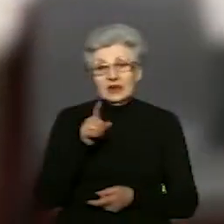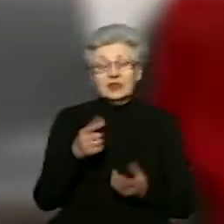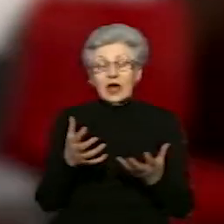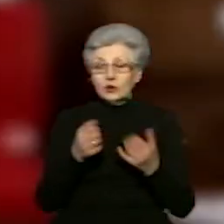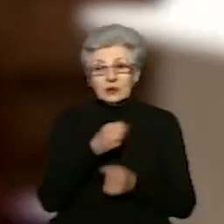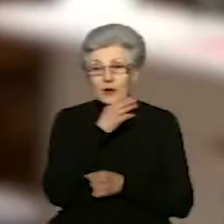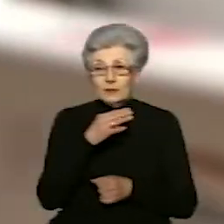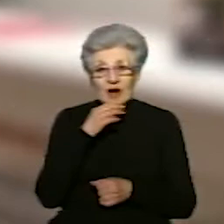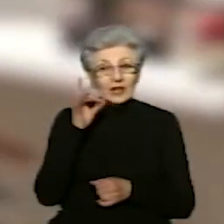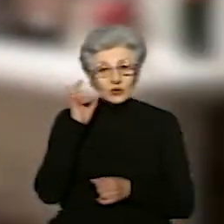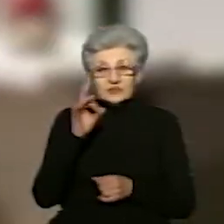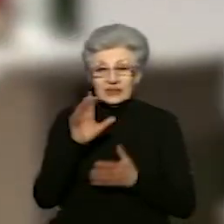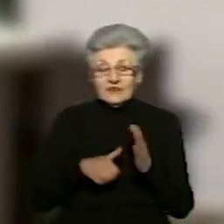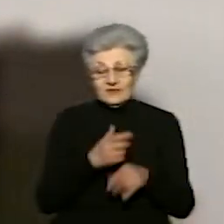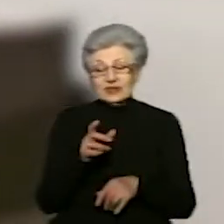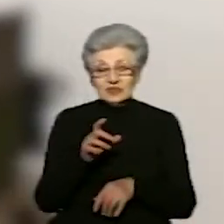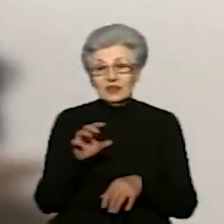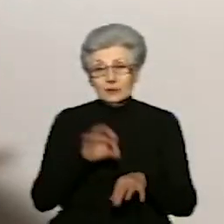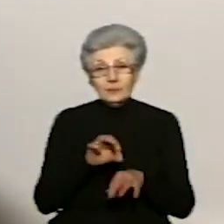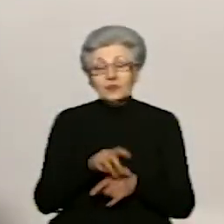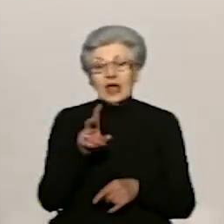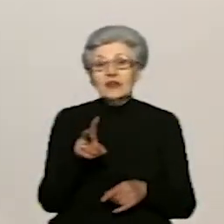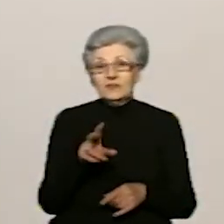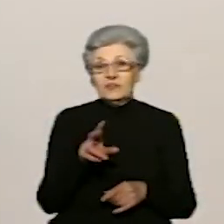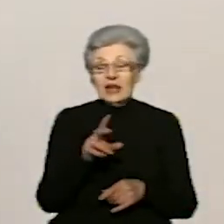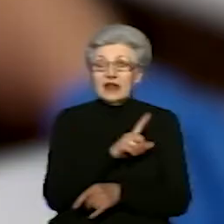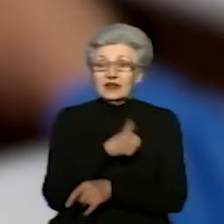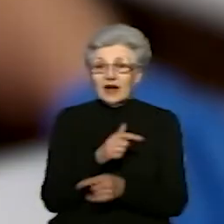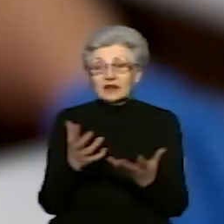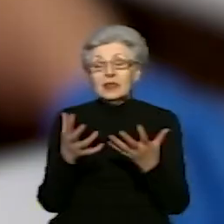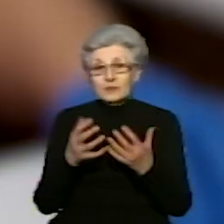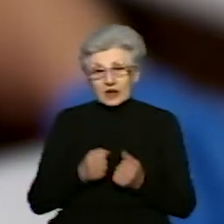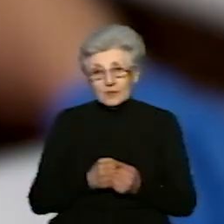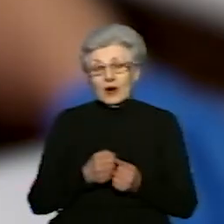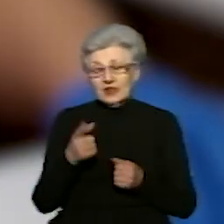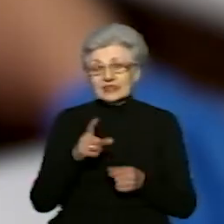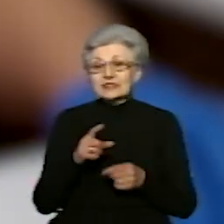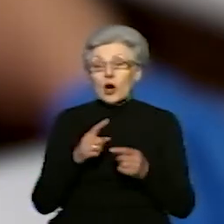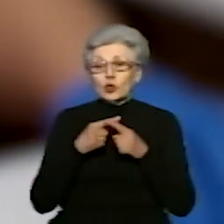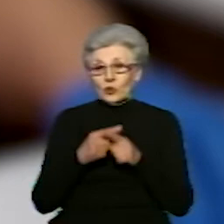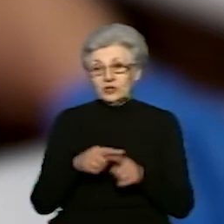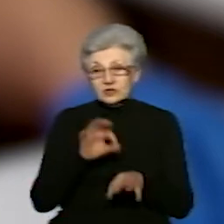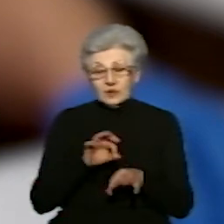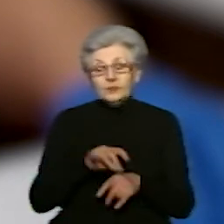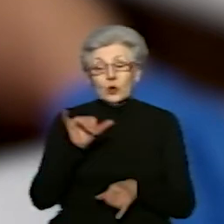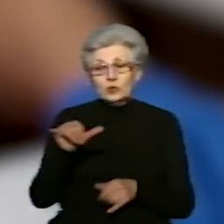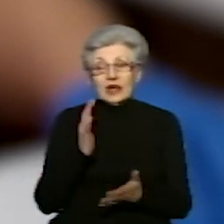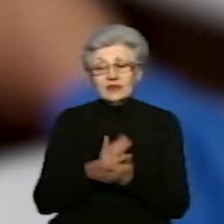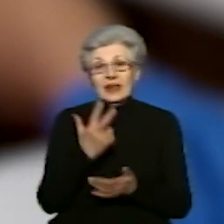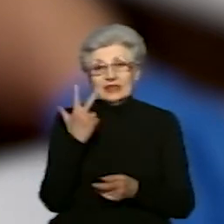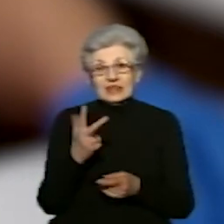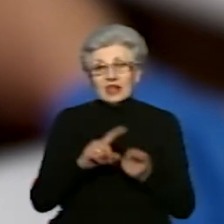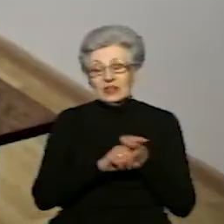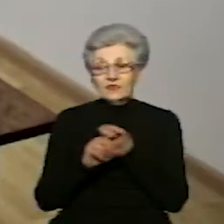В амбулаторії приймає людей з хронічними захворюваннями, інших консультує онлайн. Наразі має 3 інфікованих пацієнтів.